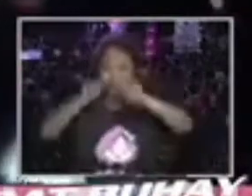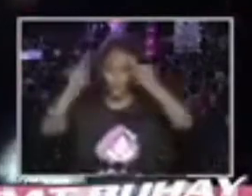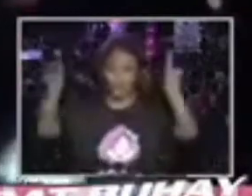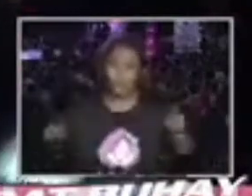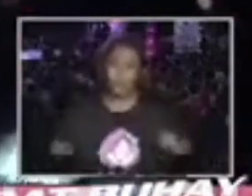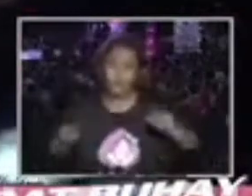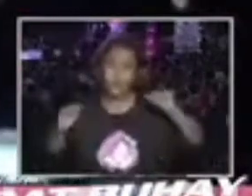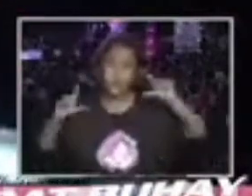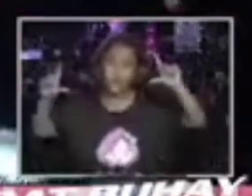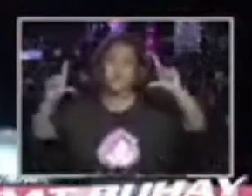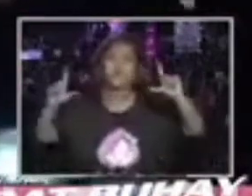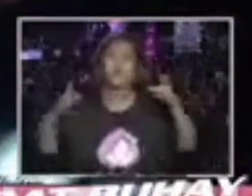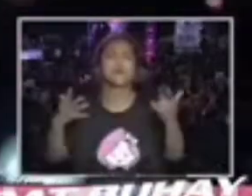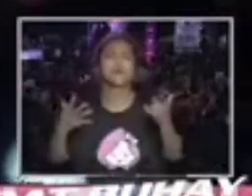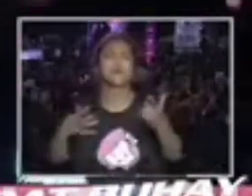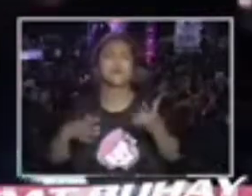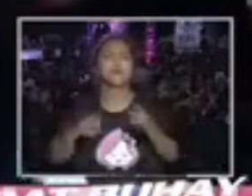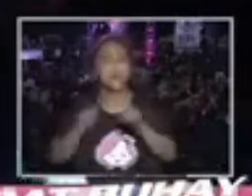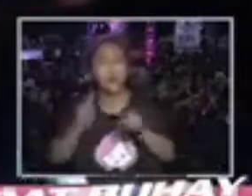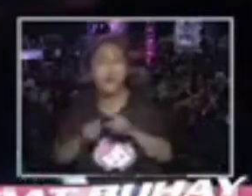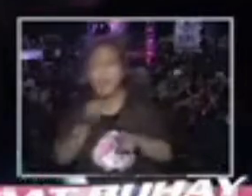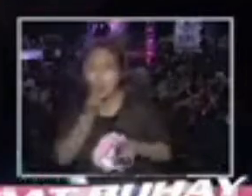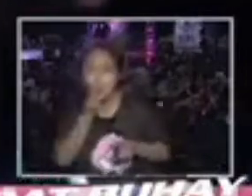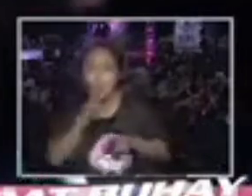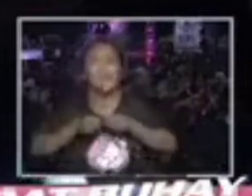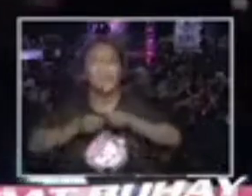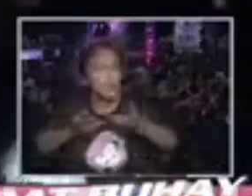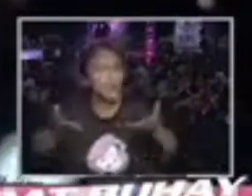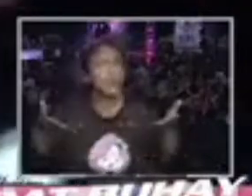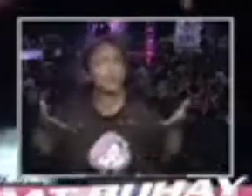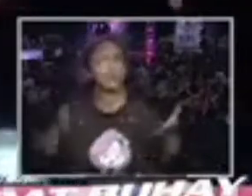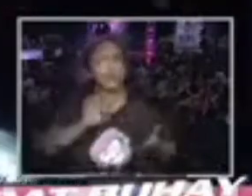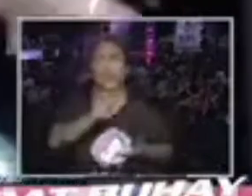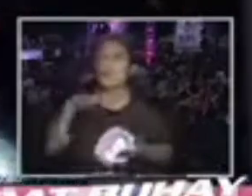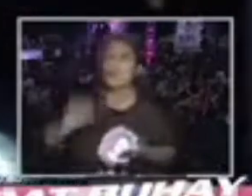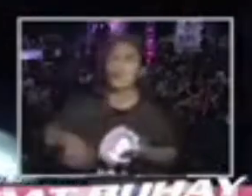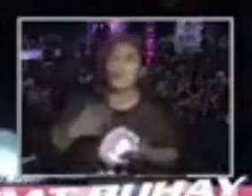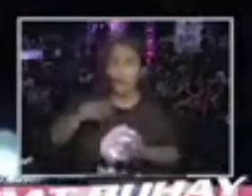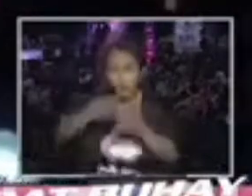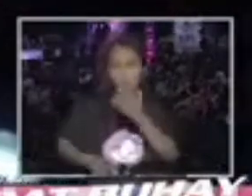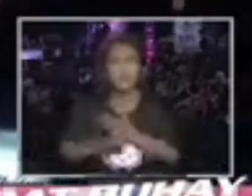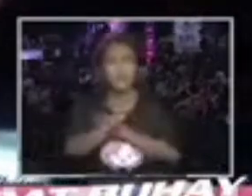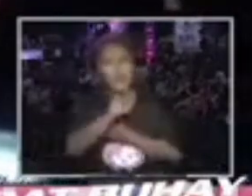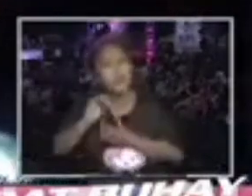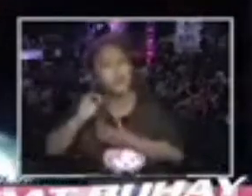placard. Miski ang pangmeryenda ng inyong mga kasama, sinagot nyo pa.